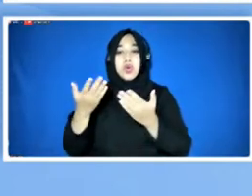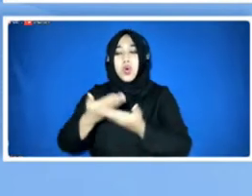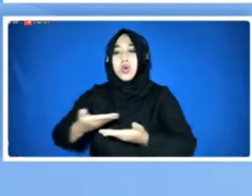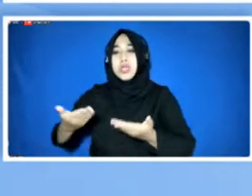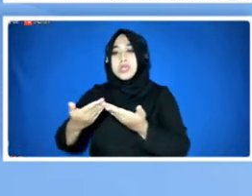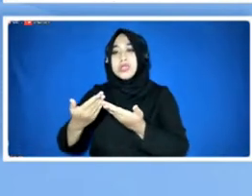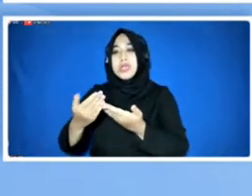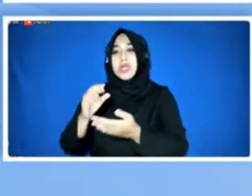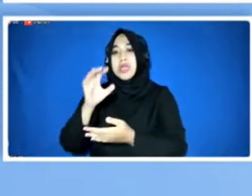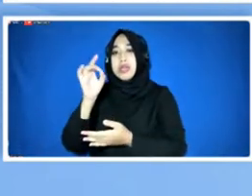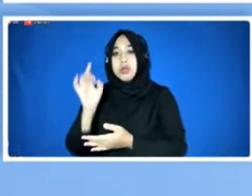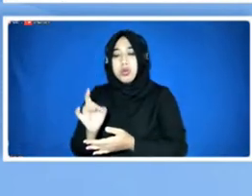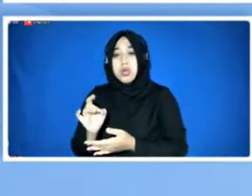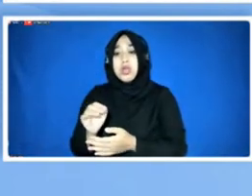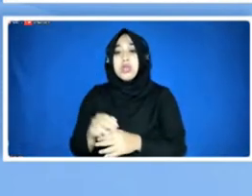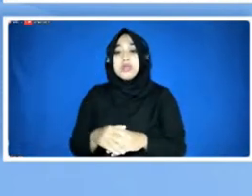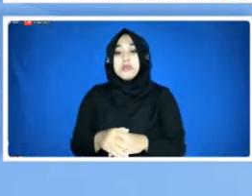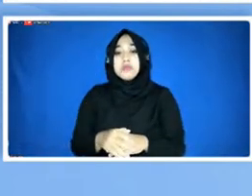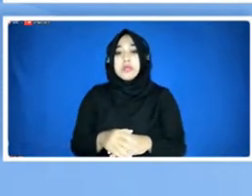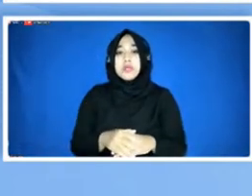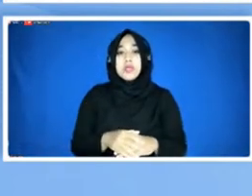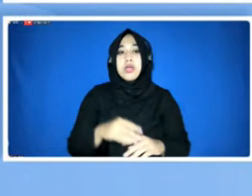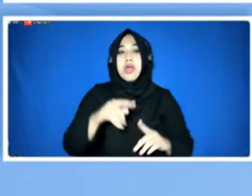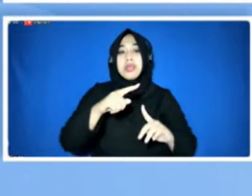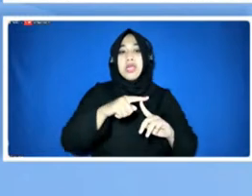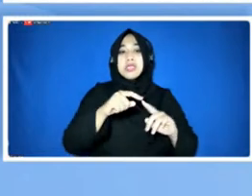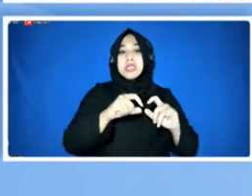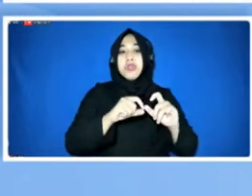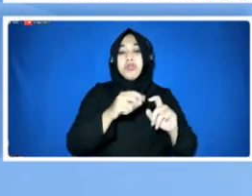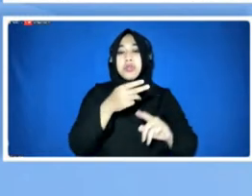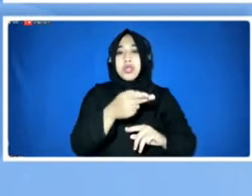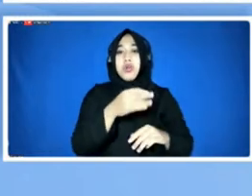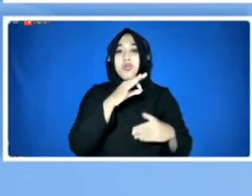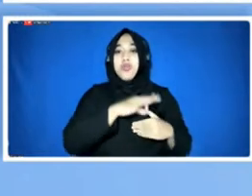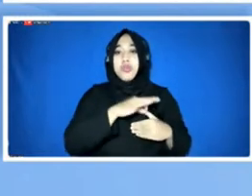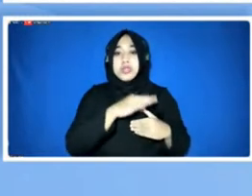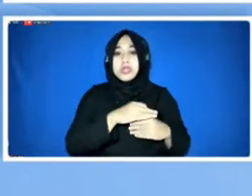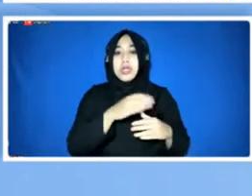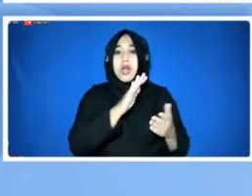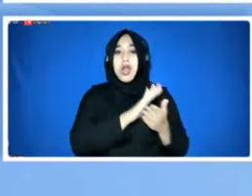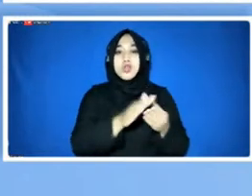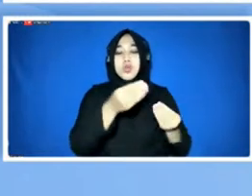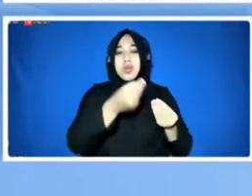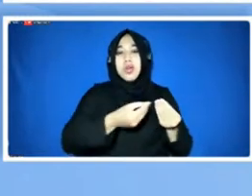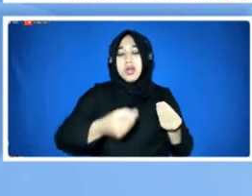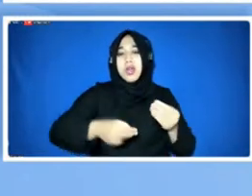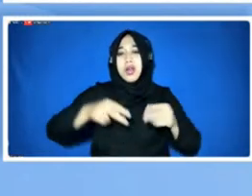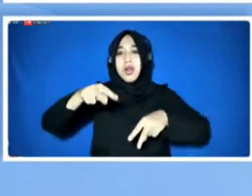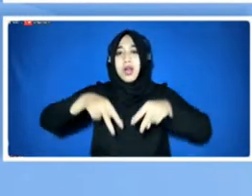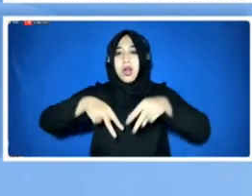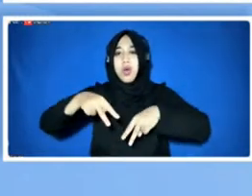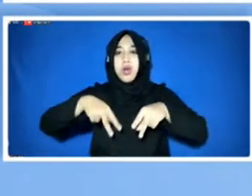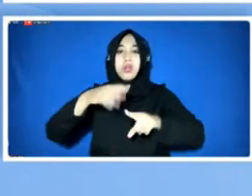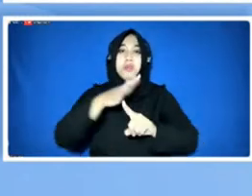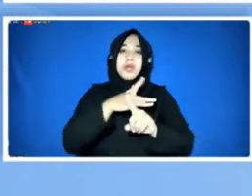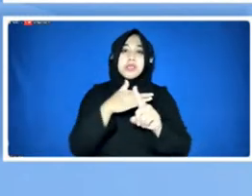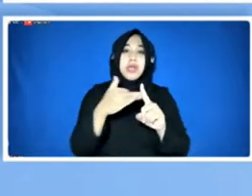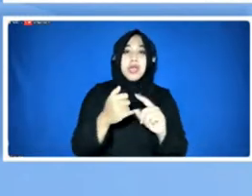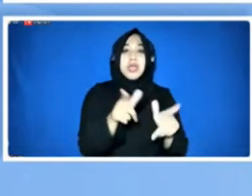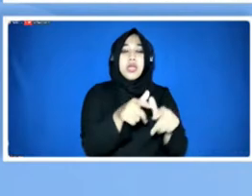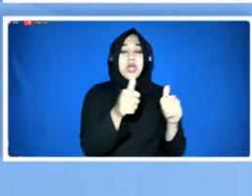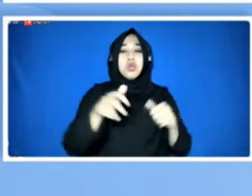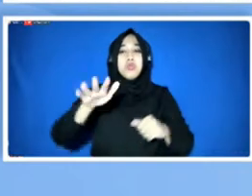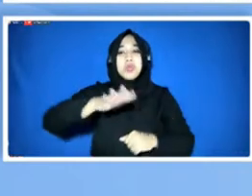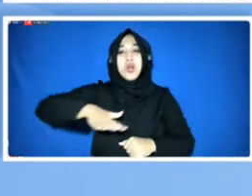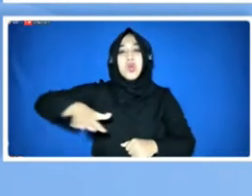konteks saat ini, kita start shifting fungsi-fungsi tracing ke kader, relawan, atau ke masyarakat yang hidup di